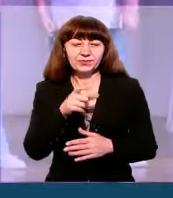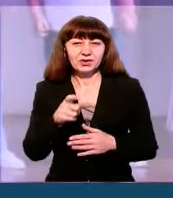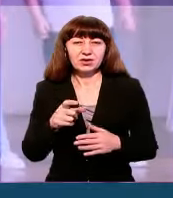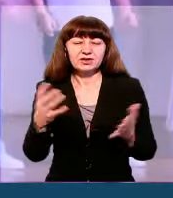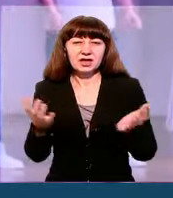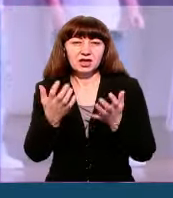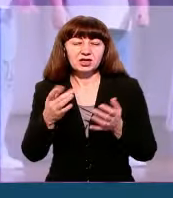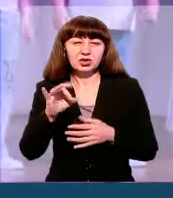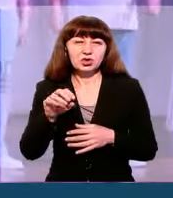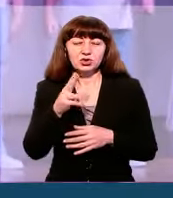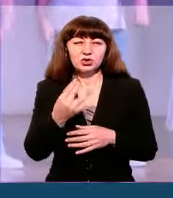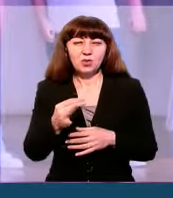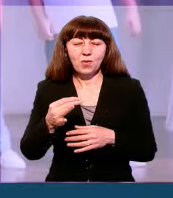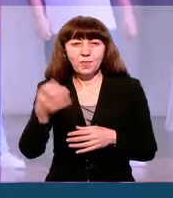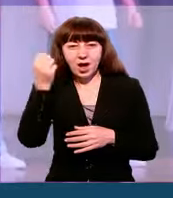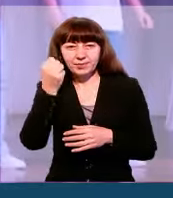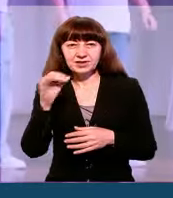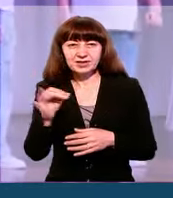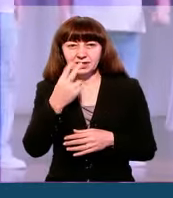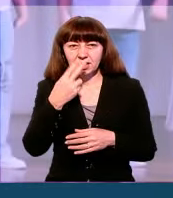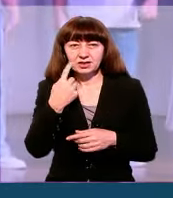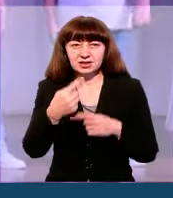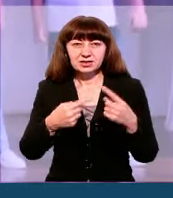исторической памяти и традиций народа.